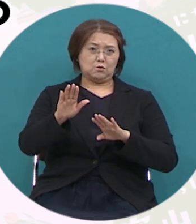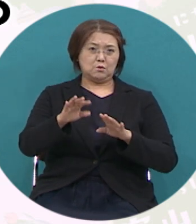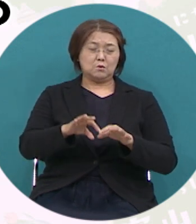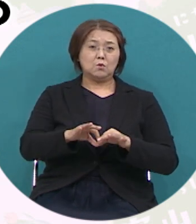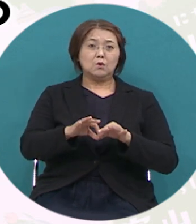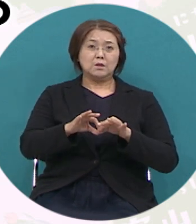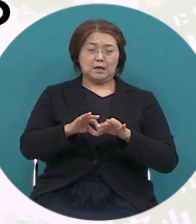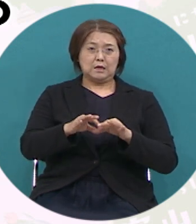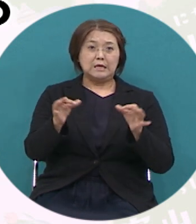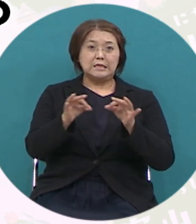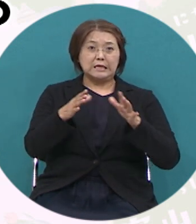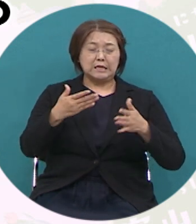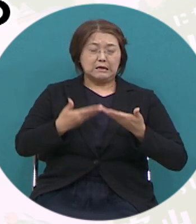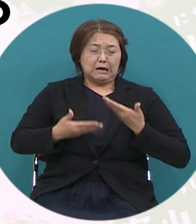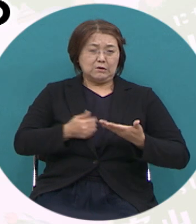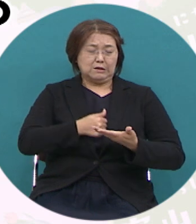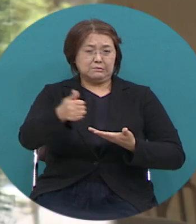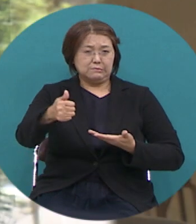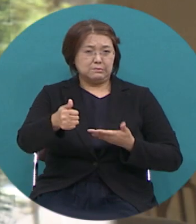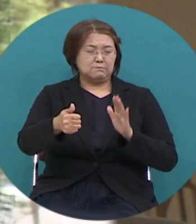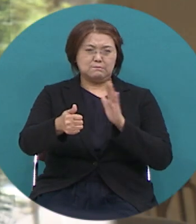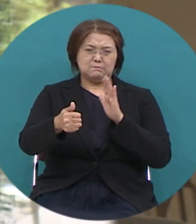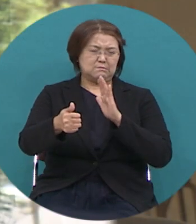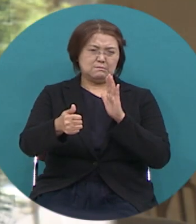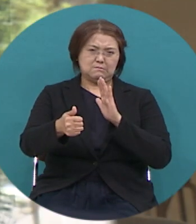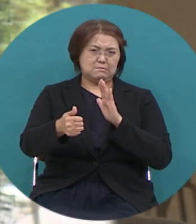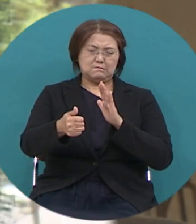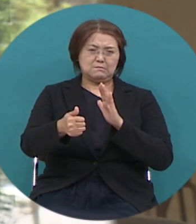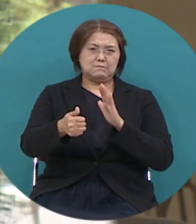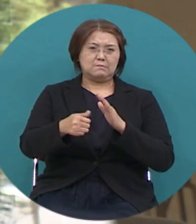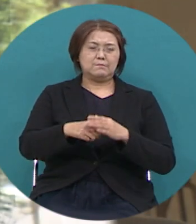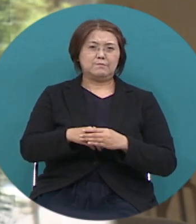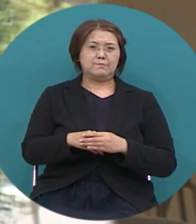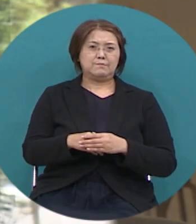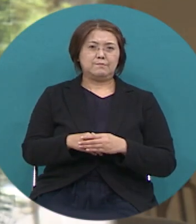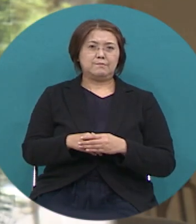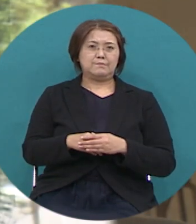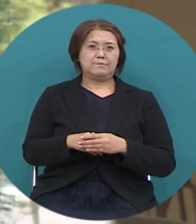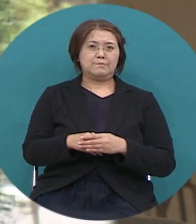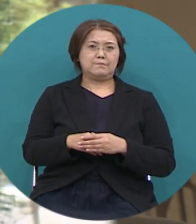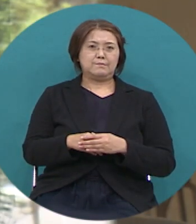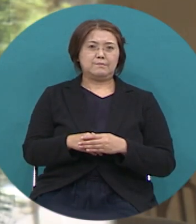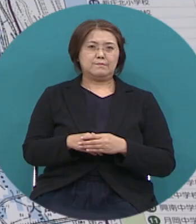からいきなり慌てて飛び出すというのは推奨できる行動ではありません。